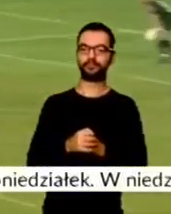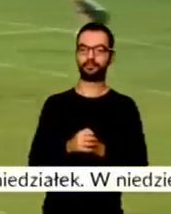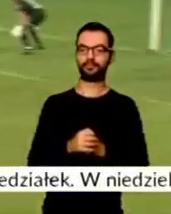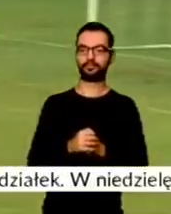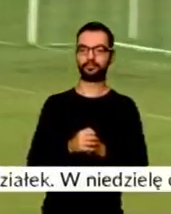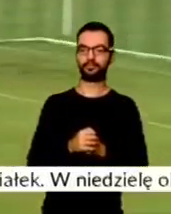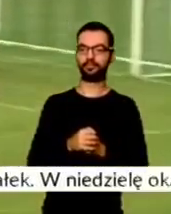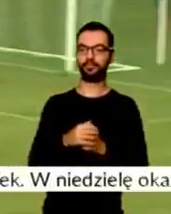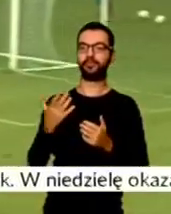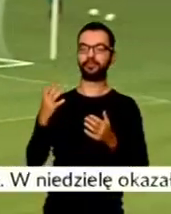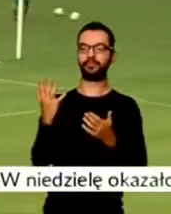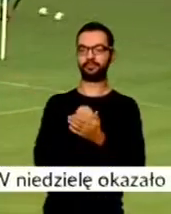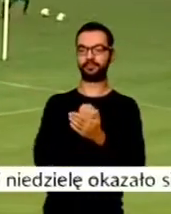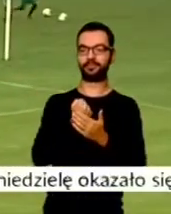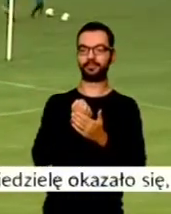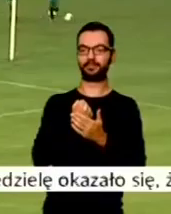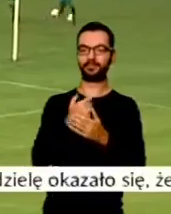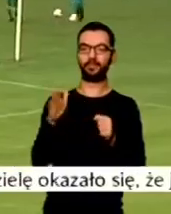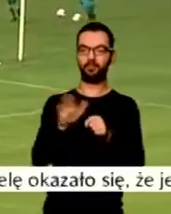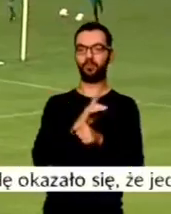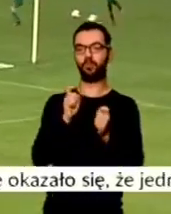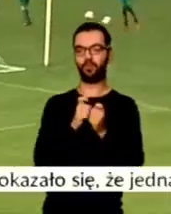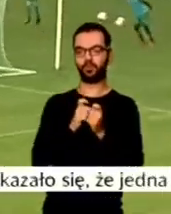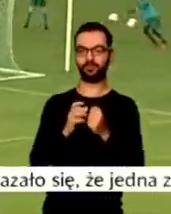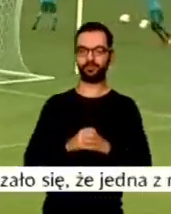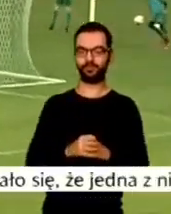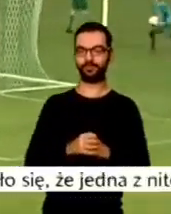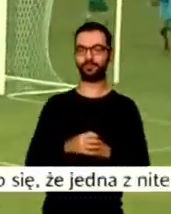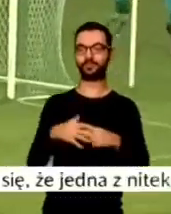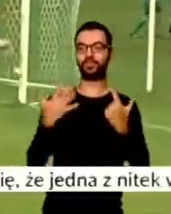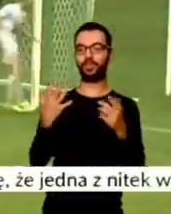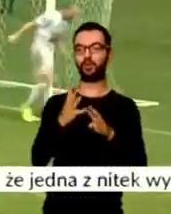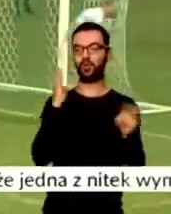kontrę nowodworzan i zapewnił swojej drużynie komplet punktów. Po